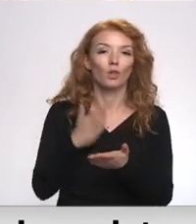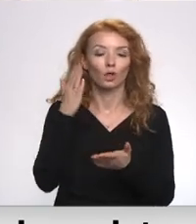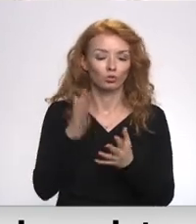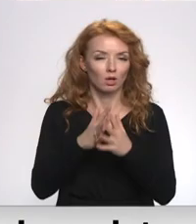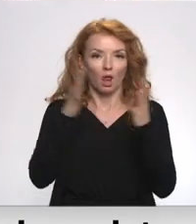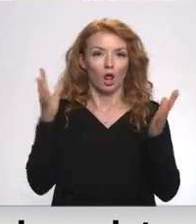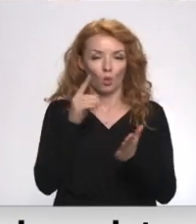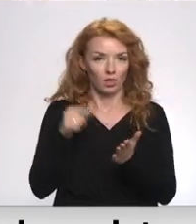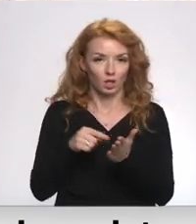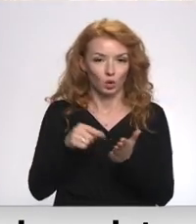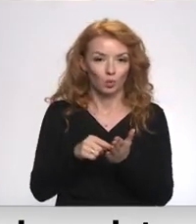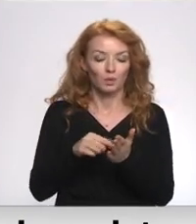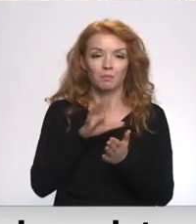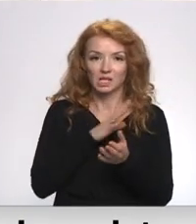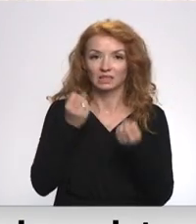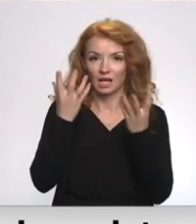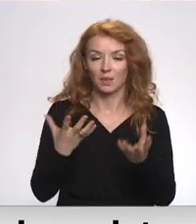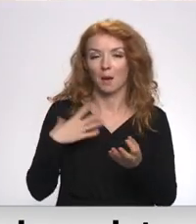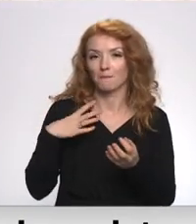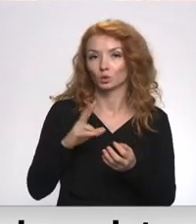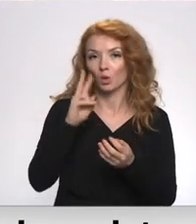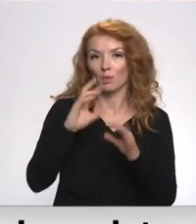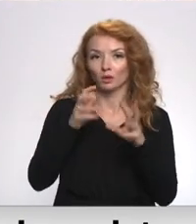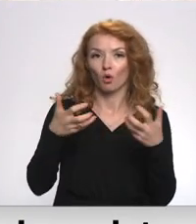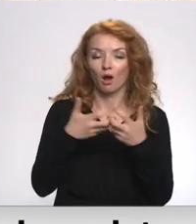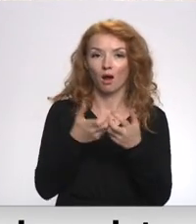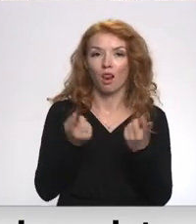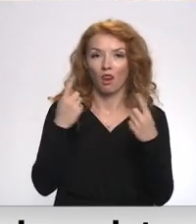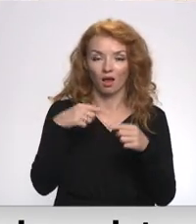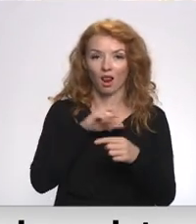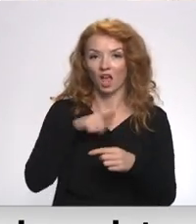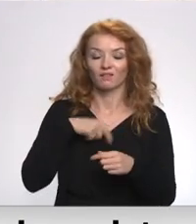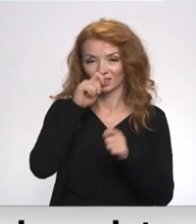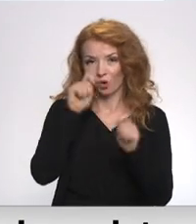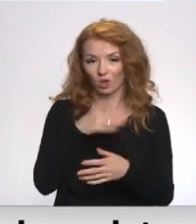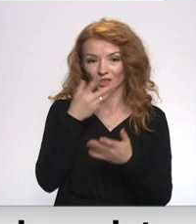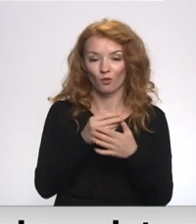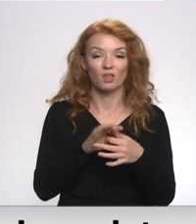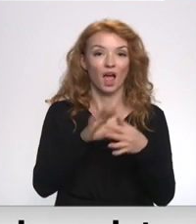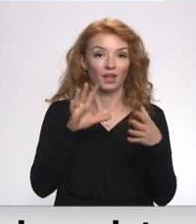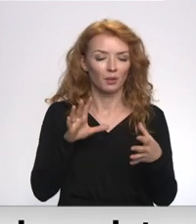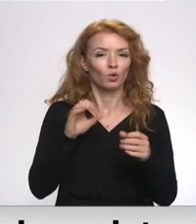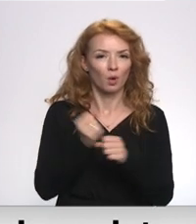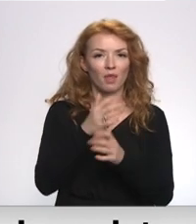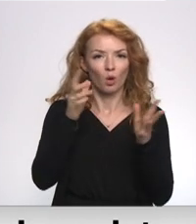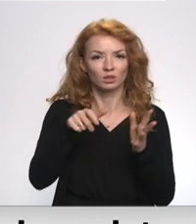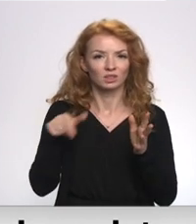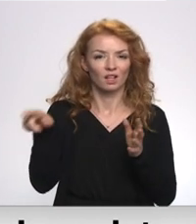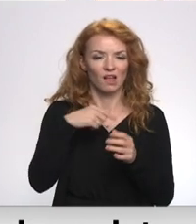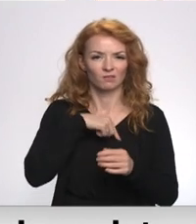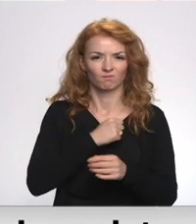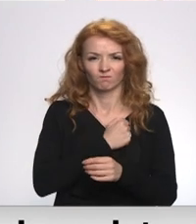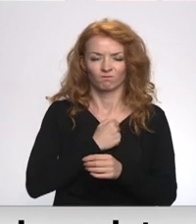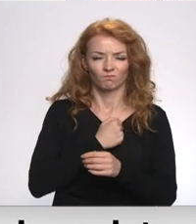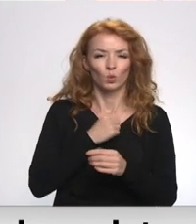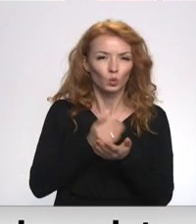spraigi notikumi. Kad bija skaidrs, ka pēc otrā pasaules kara Latvija ir zaudējusi savu neatkarību, bija daudz cilvēku, kas ar to nesamierinājās